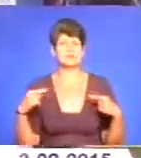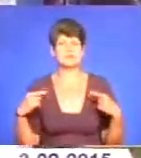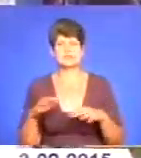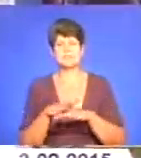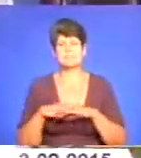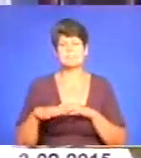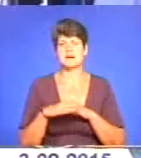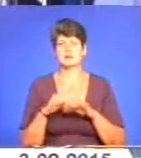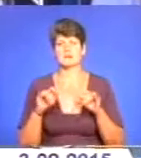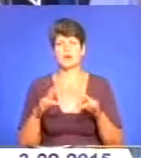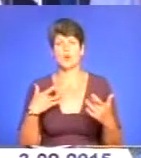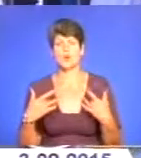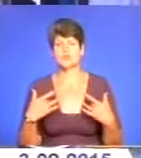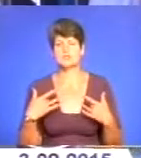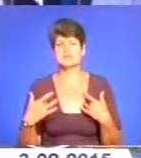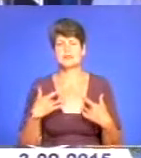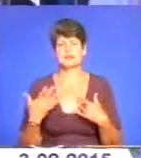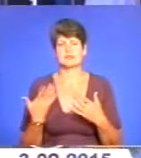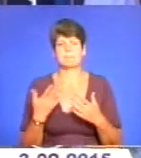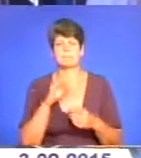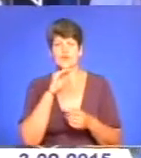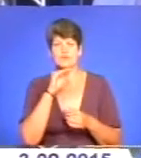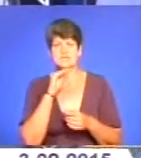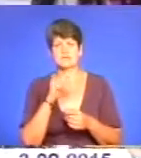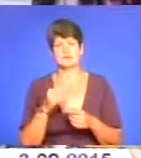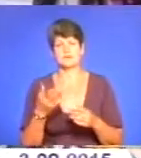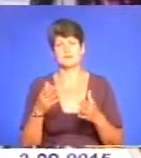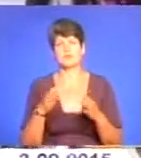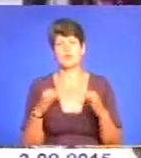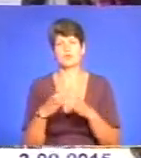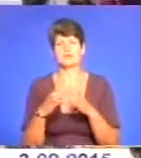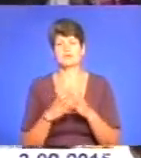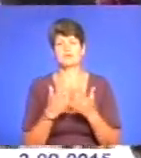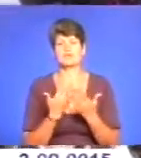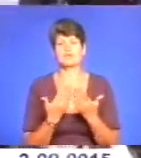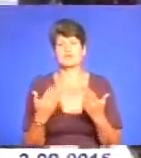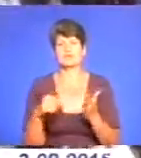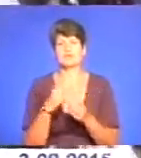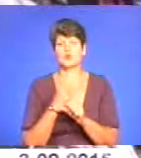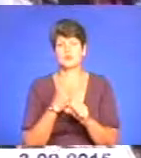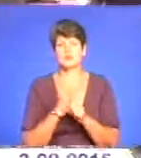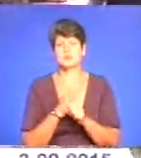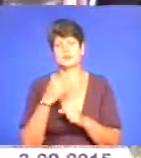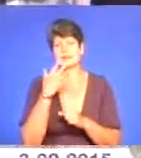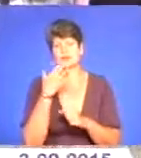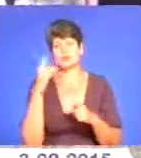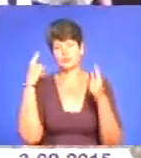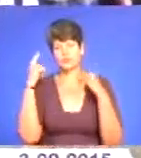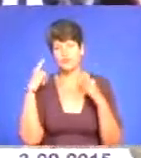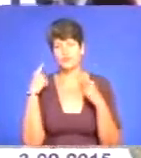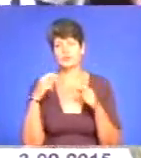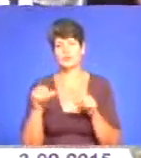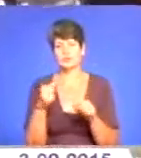масові заходи – концерти сотень професійних та аматорських колективів, виставки робіт майстрів народної творчості, вишивки, різьби,